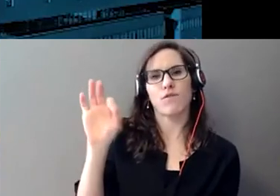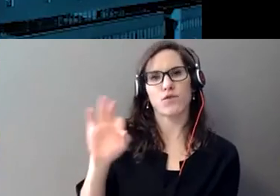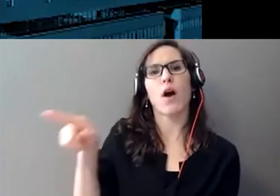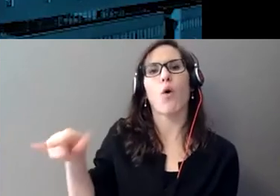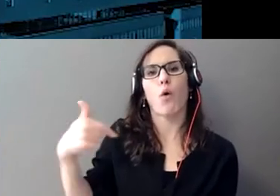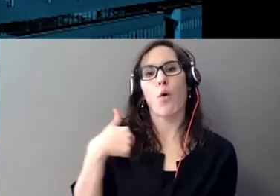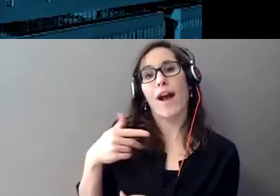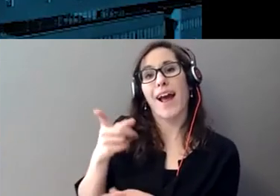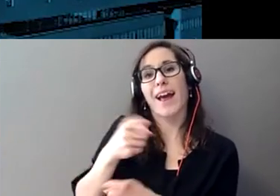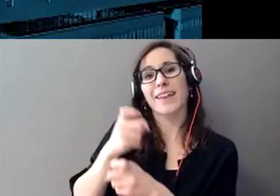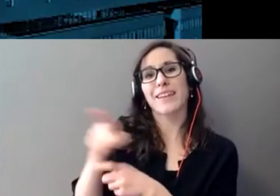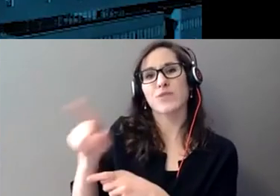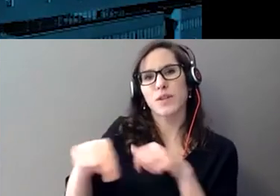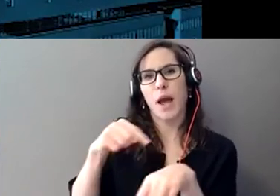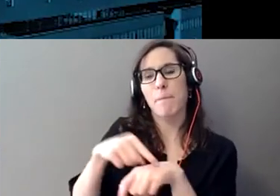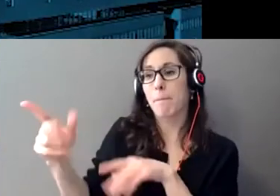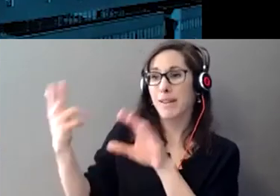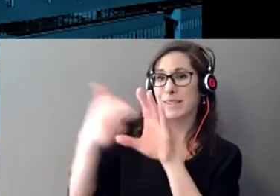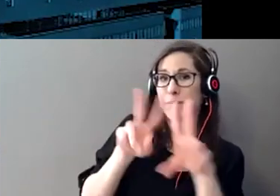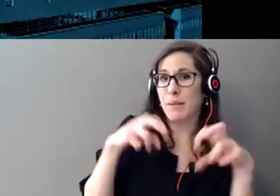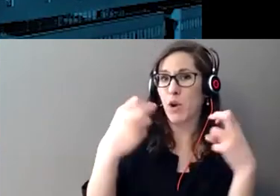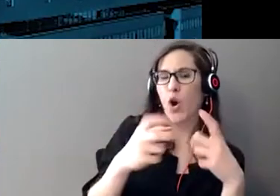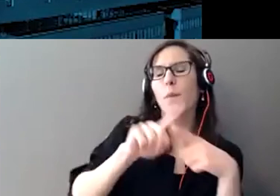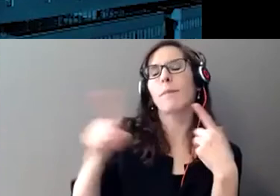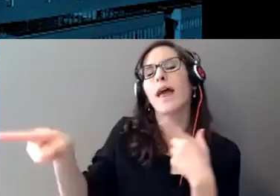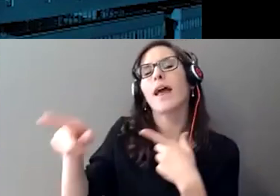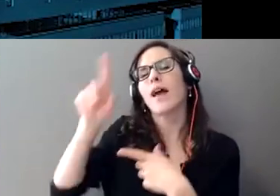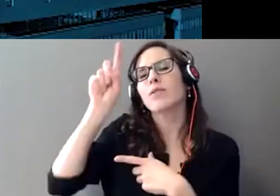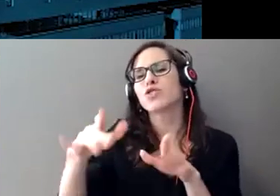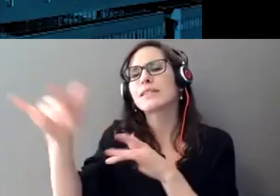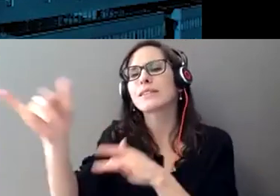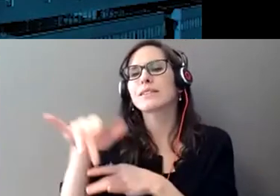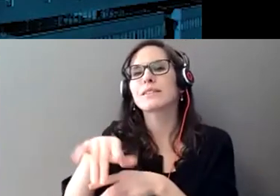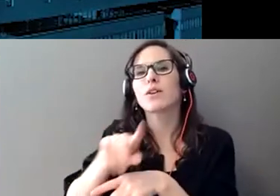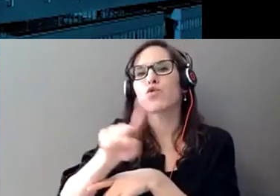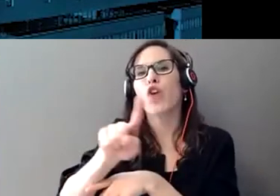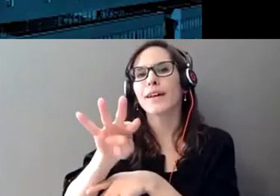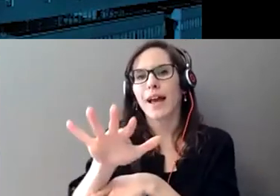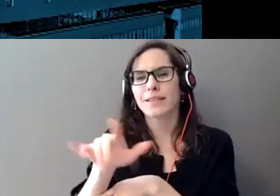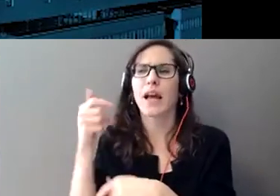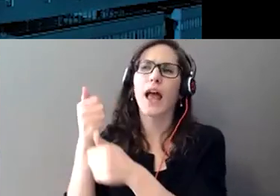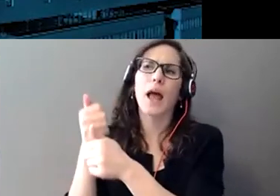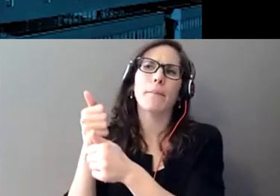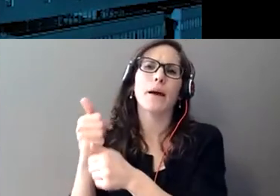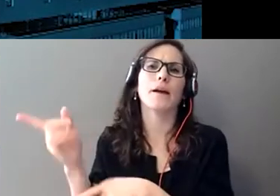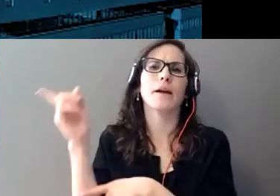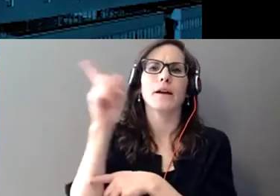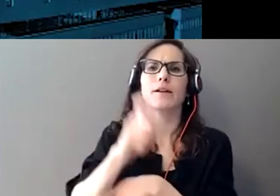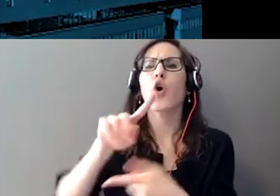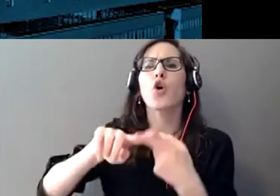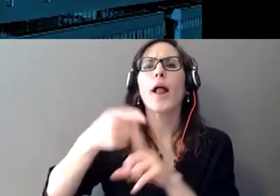à la table ronde mais qui pour des raisons devait nous quitter à 13h45 elle posait cette question au collègue lyonnais